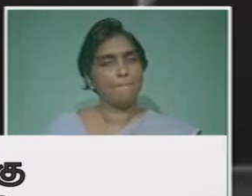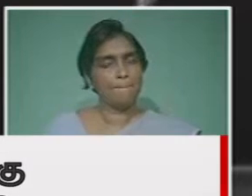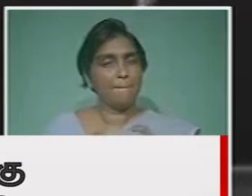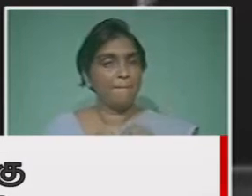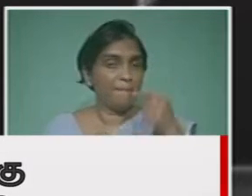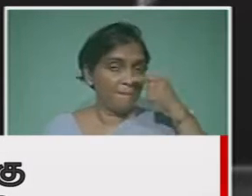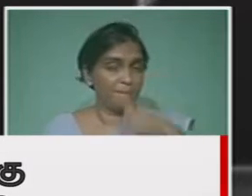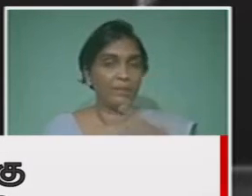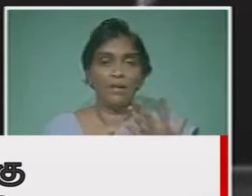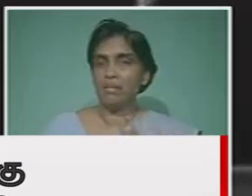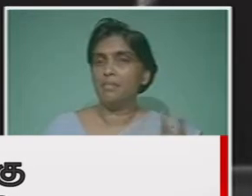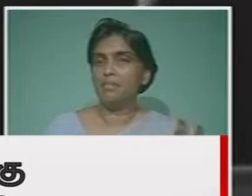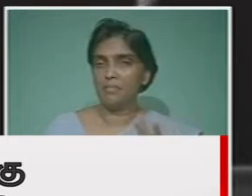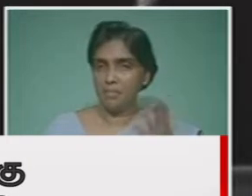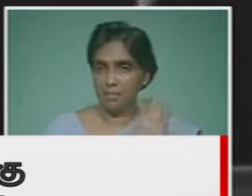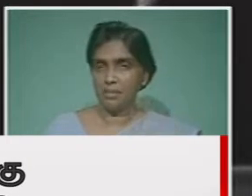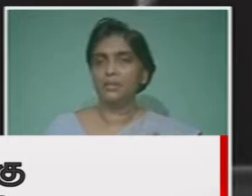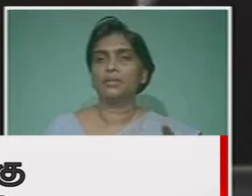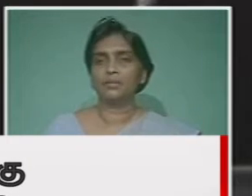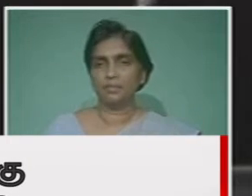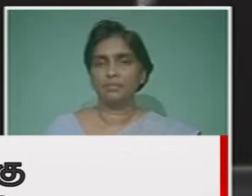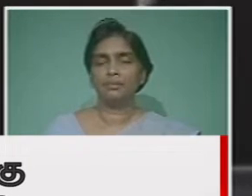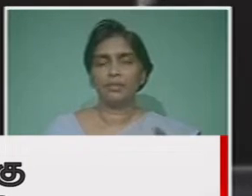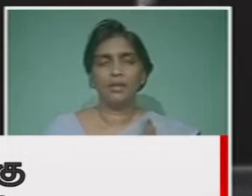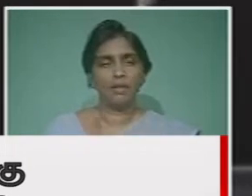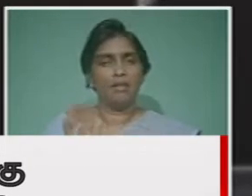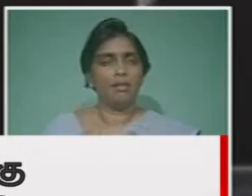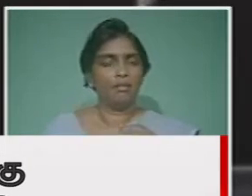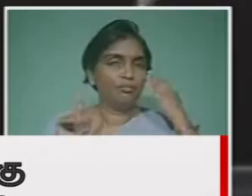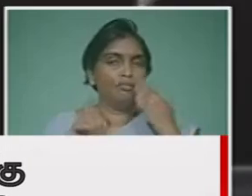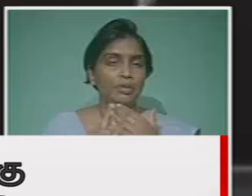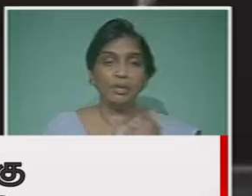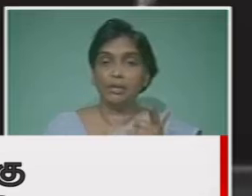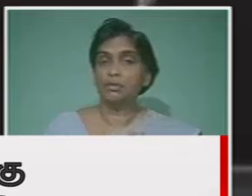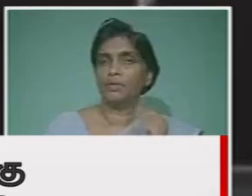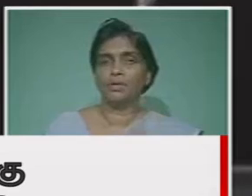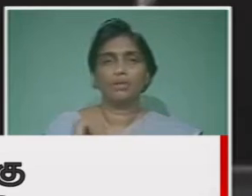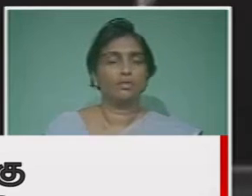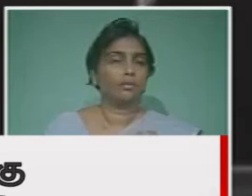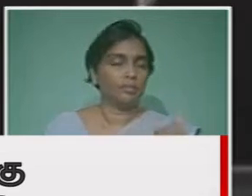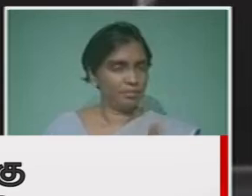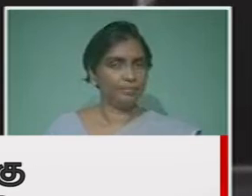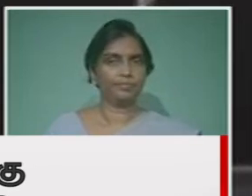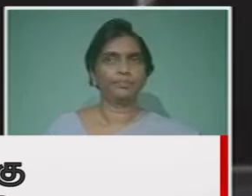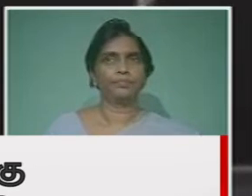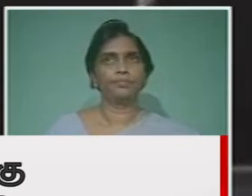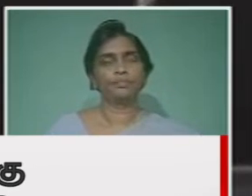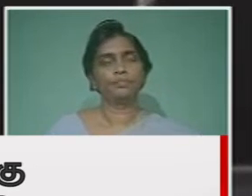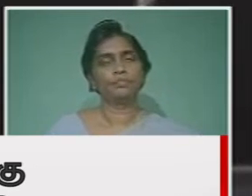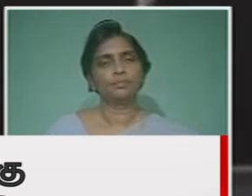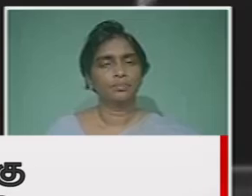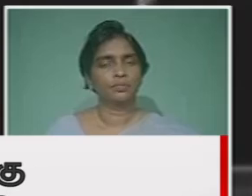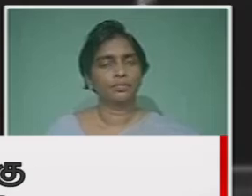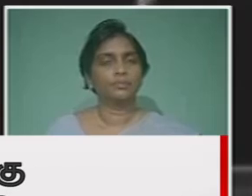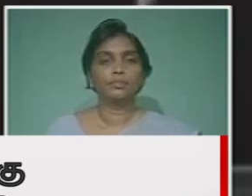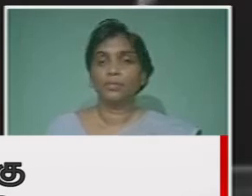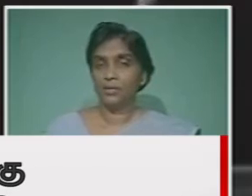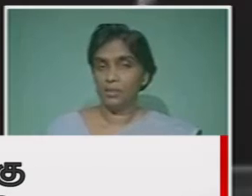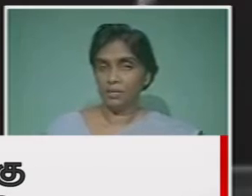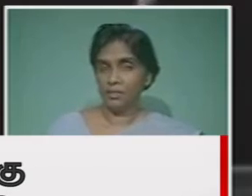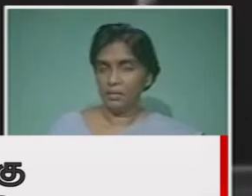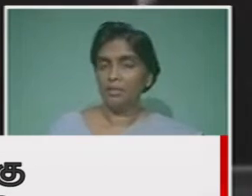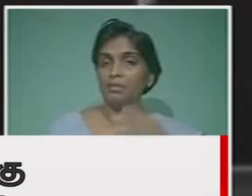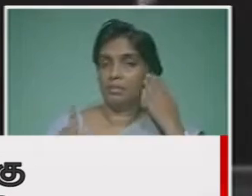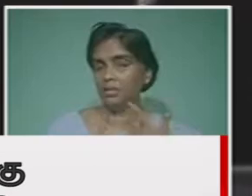எனவே அமைச்சர் அவர்கள், காஞ்சன் அவர்கள் அந்த மீனவர்களுடைய விஷயத்திலே கவனம் செலுத்த வேண்டும். அதே போல விவசாயிகளுடைய நிலை மோசமாக